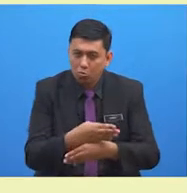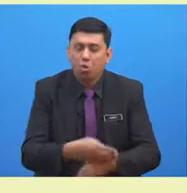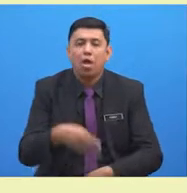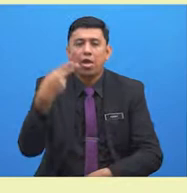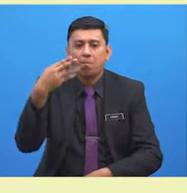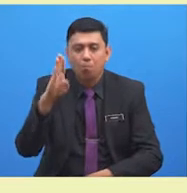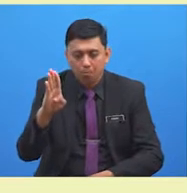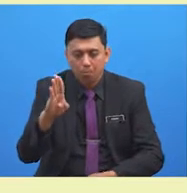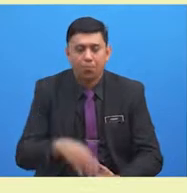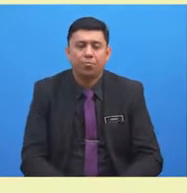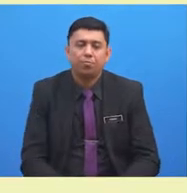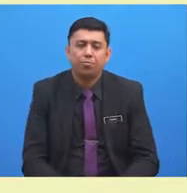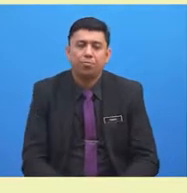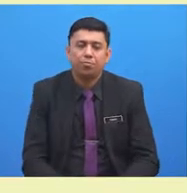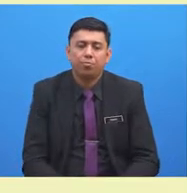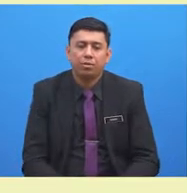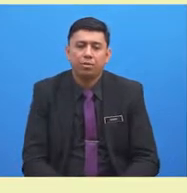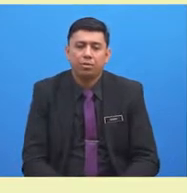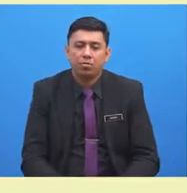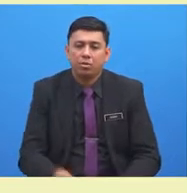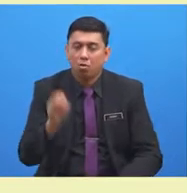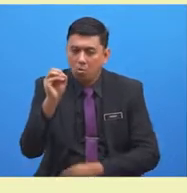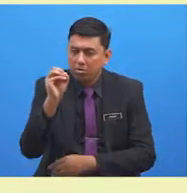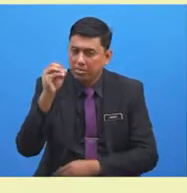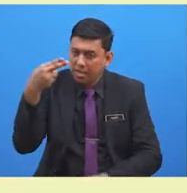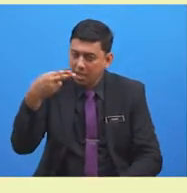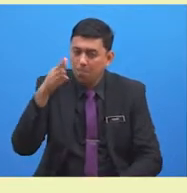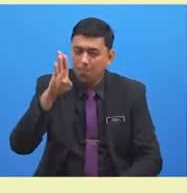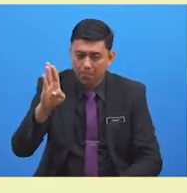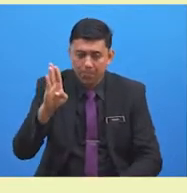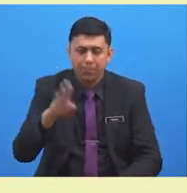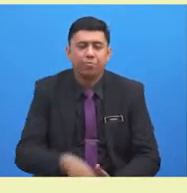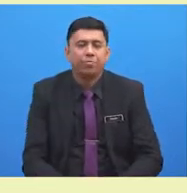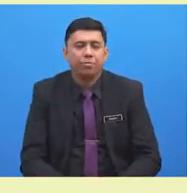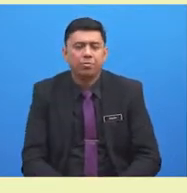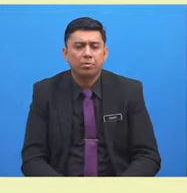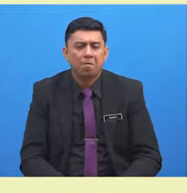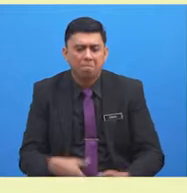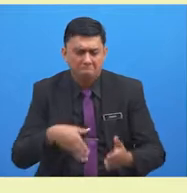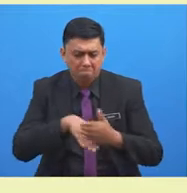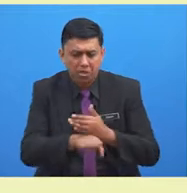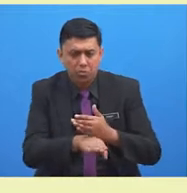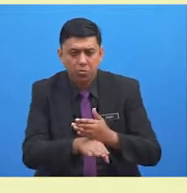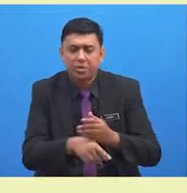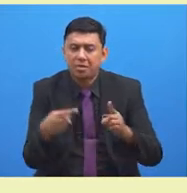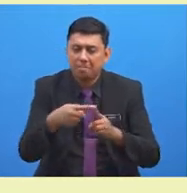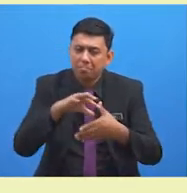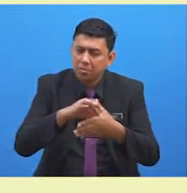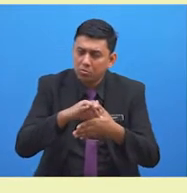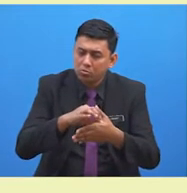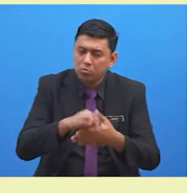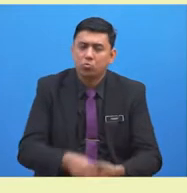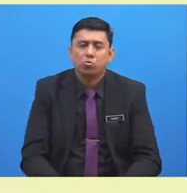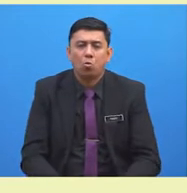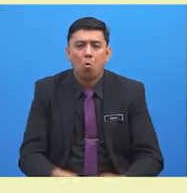ke dalam sel-sel tisu organ yang memerlukan oksigen. Bagi pengangkutan karbon dioksida pula, karbon